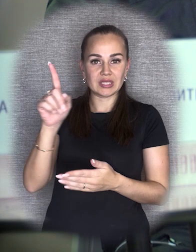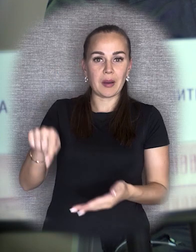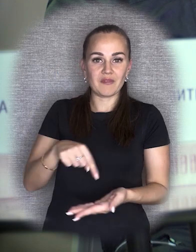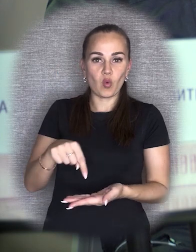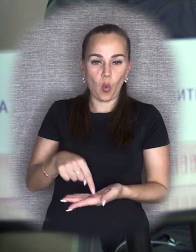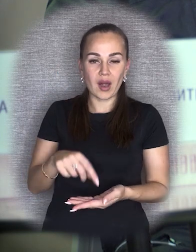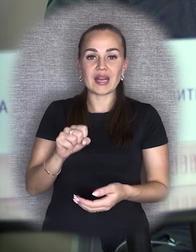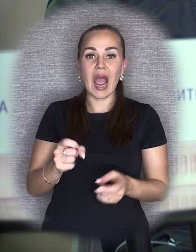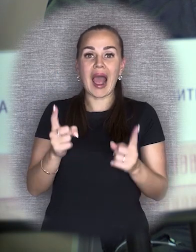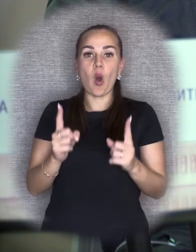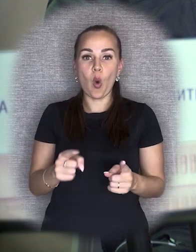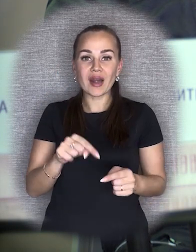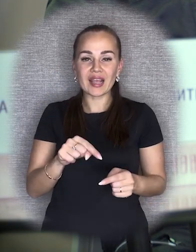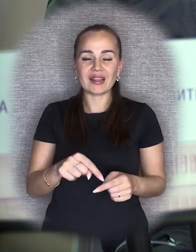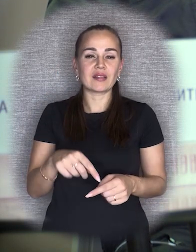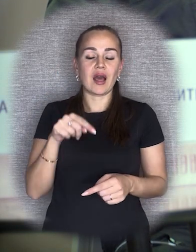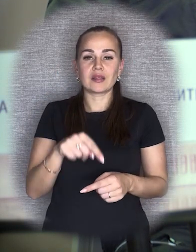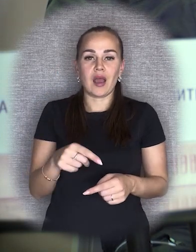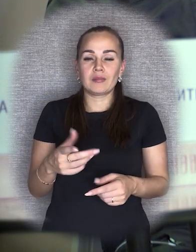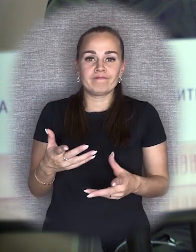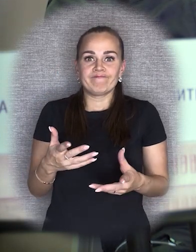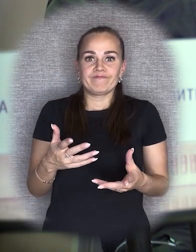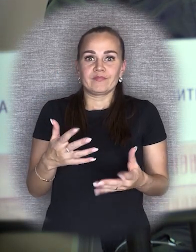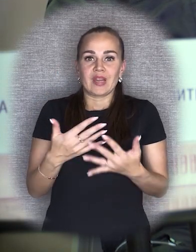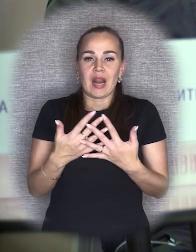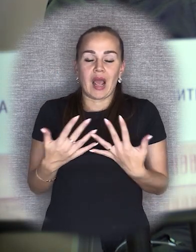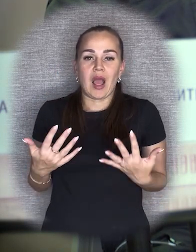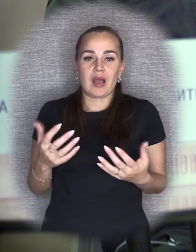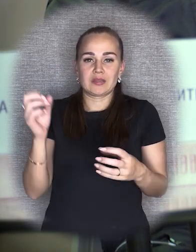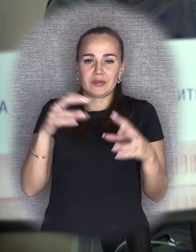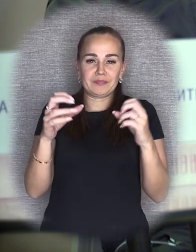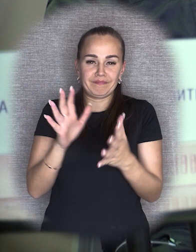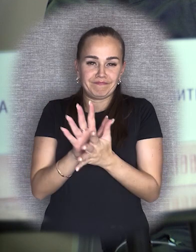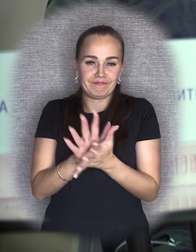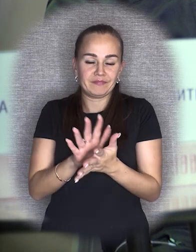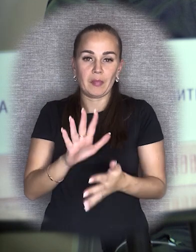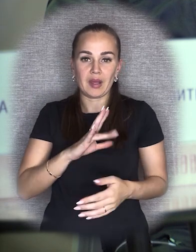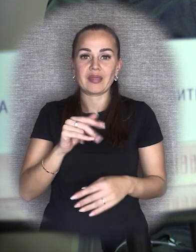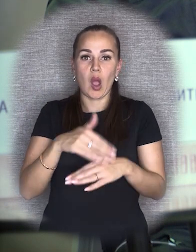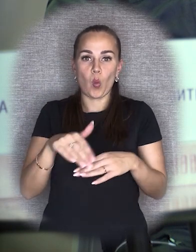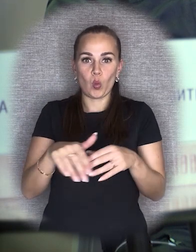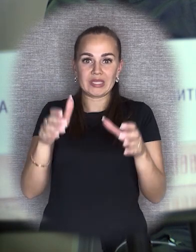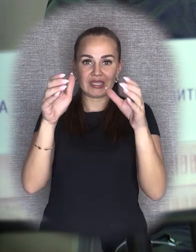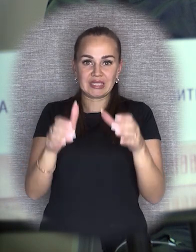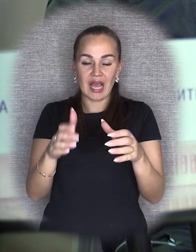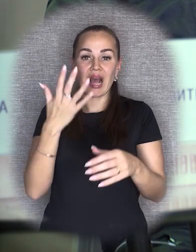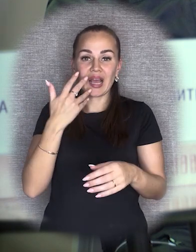сам оригинал со следами формы стоял прямо на улице. И когда нам привезли его в манеж, то